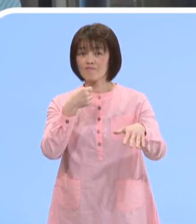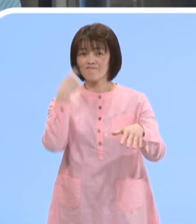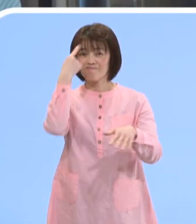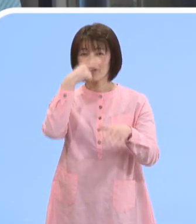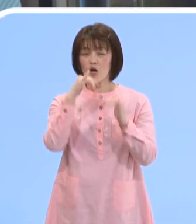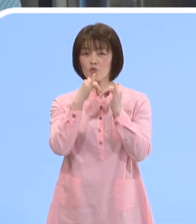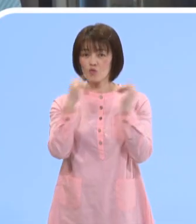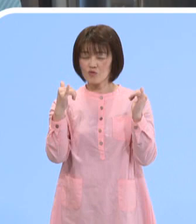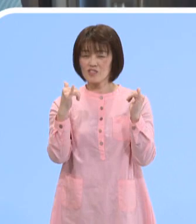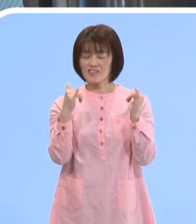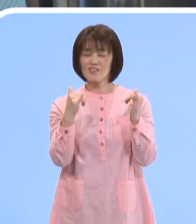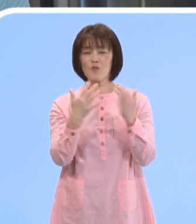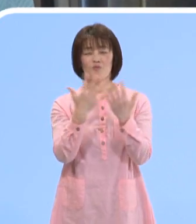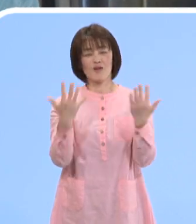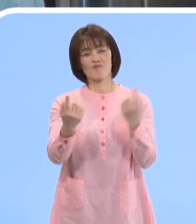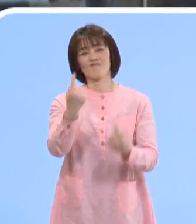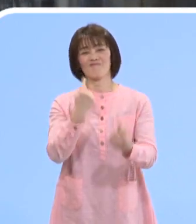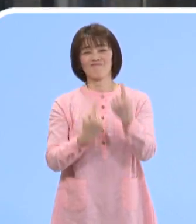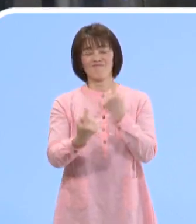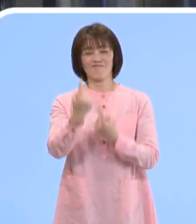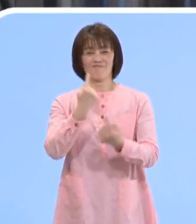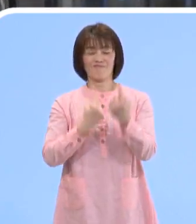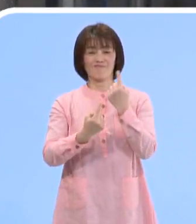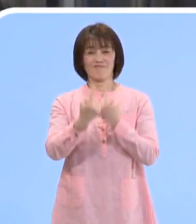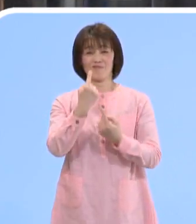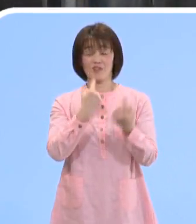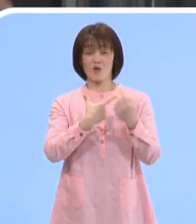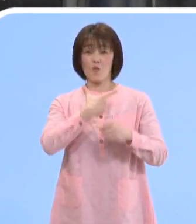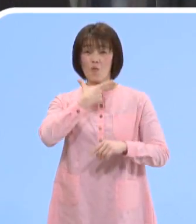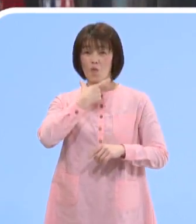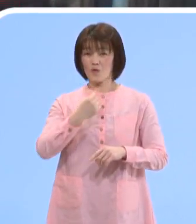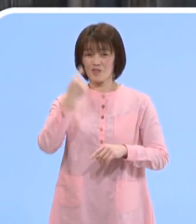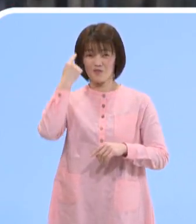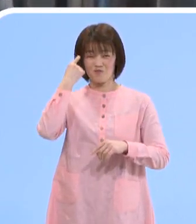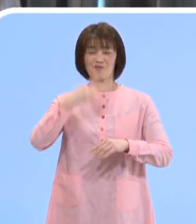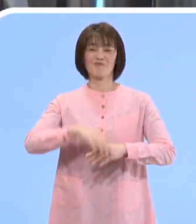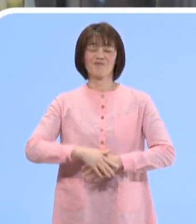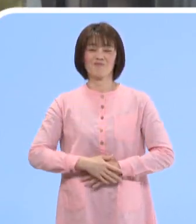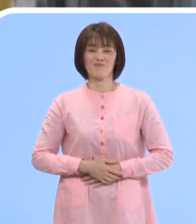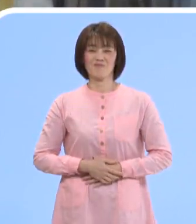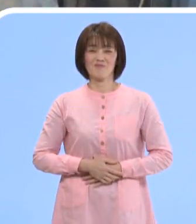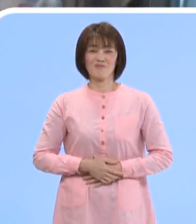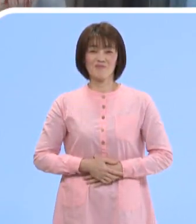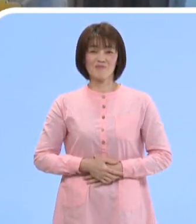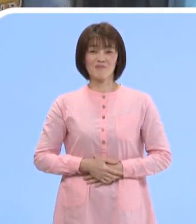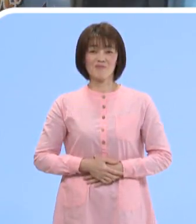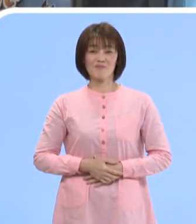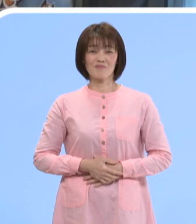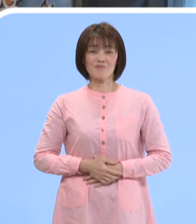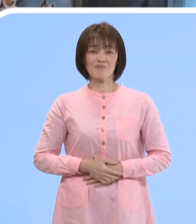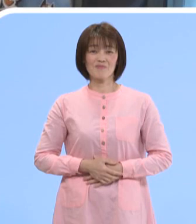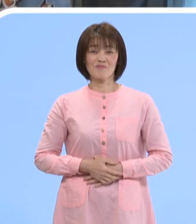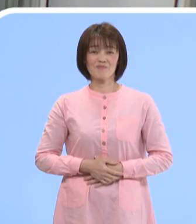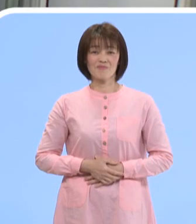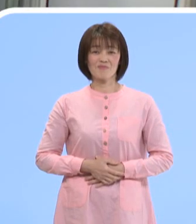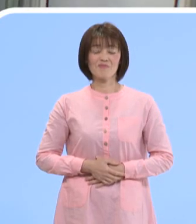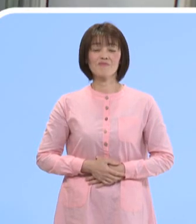から海外の皆さんにも親しんでもらえるような、そういう記念館であればというふうに思っています。